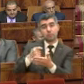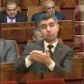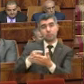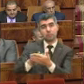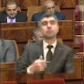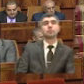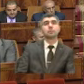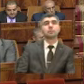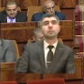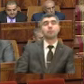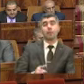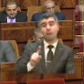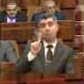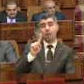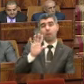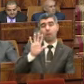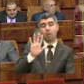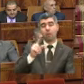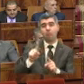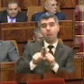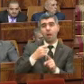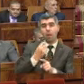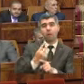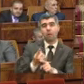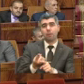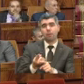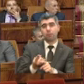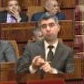معدله 150 درهم فقط سنويا.